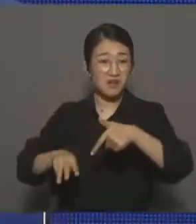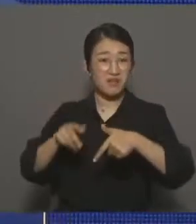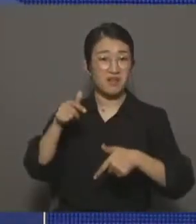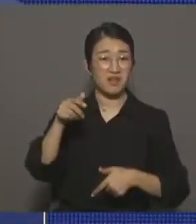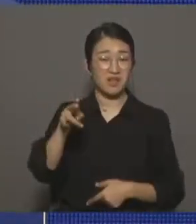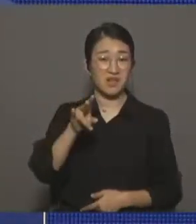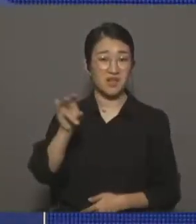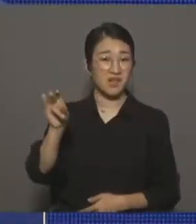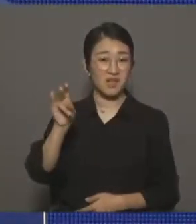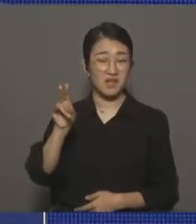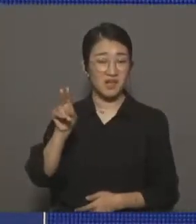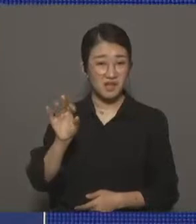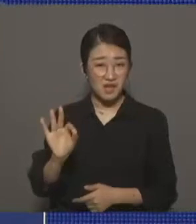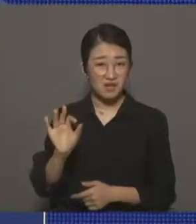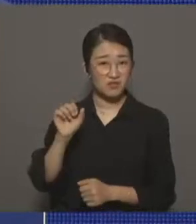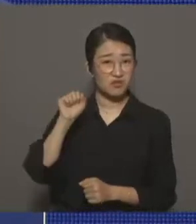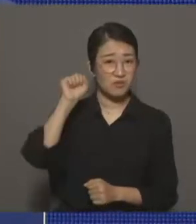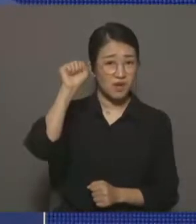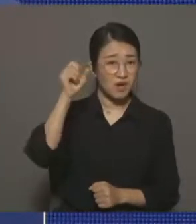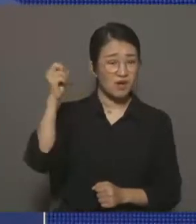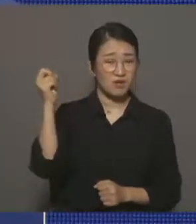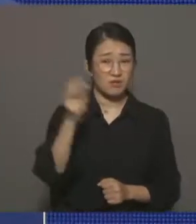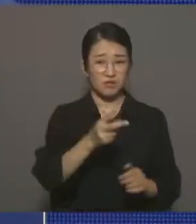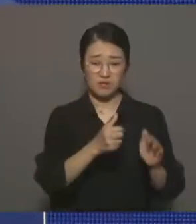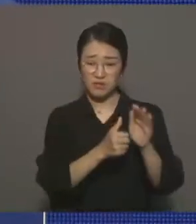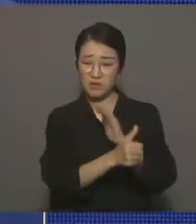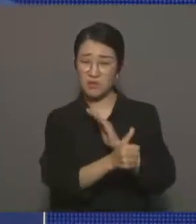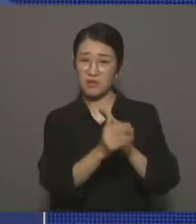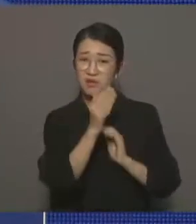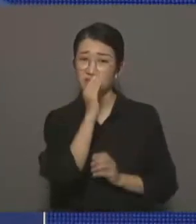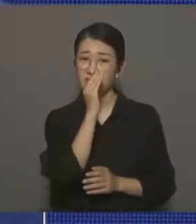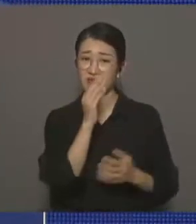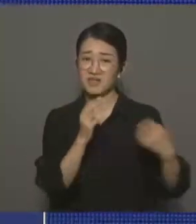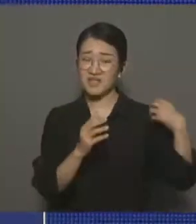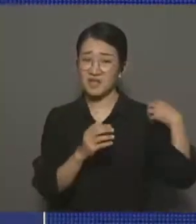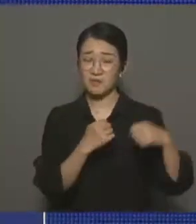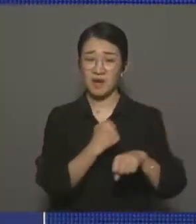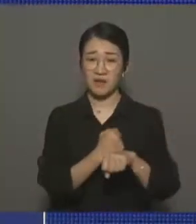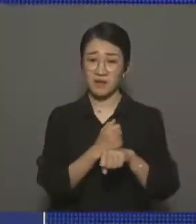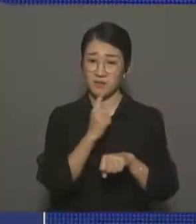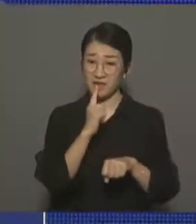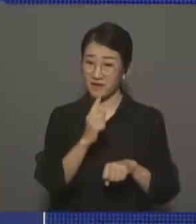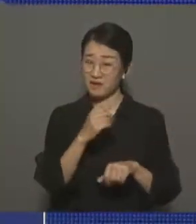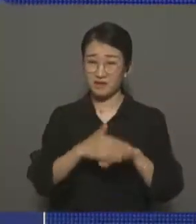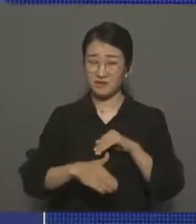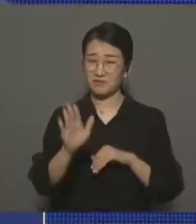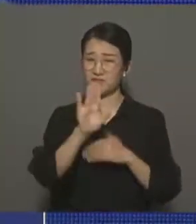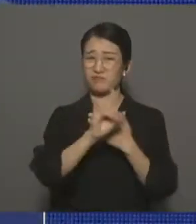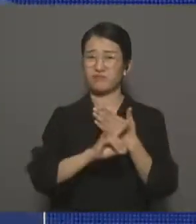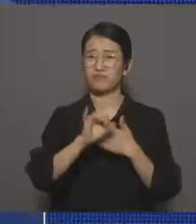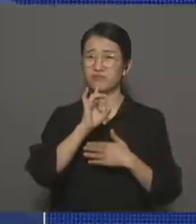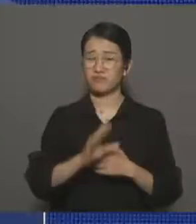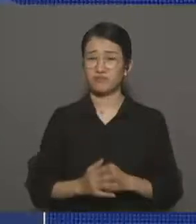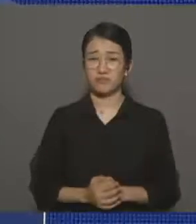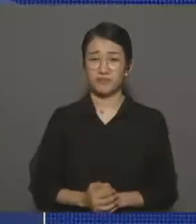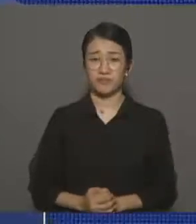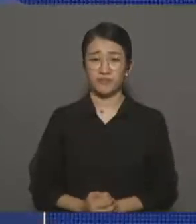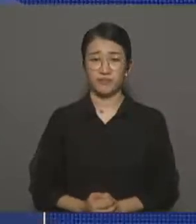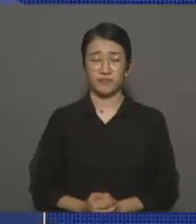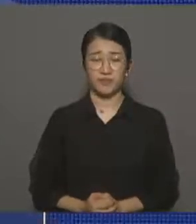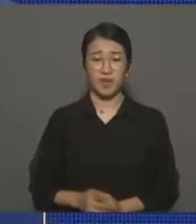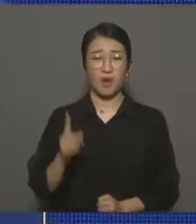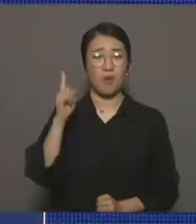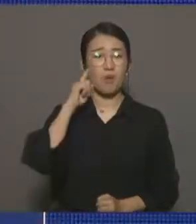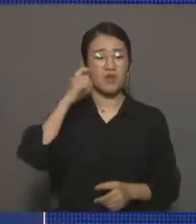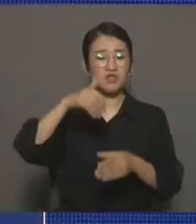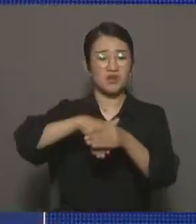선거 출마로 지겠다는 말은 어이없는 궤변이고 비겁한 변명 아닙니까? 왜 이재명 후보의 선거 패배 책임은